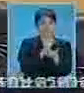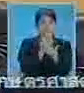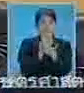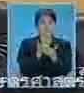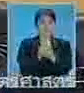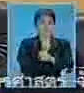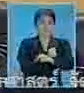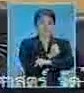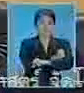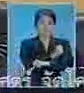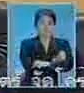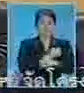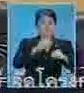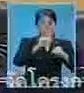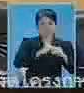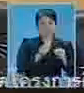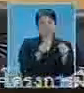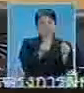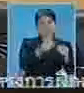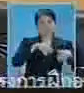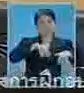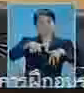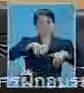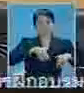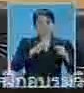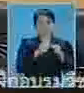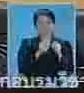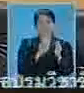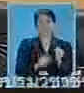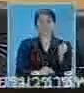ำให้กับพี่น้องประชาชนที่ยากจน